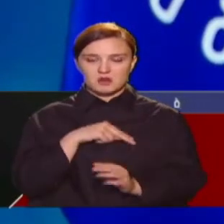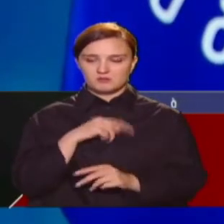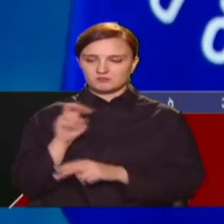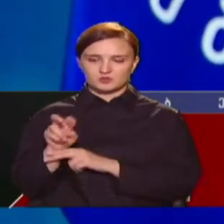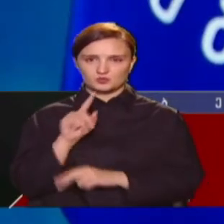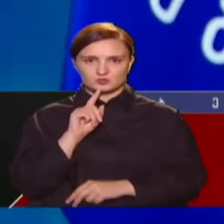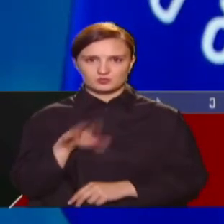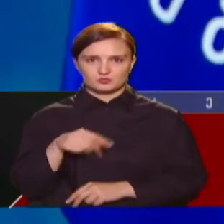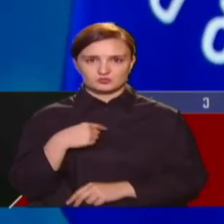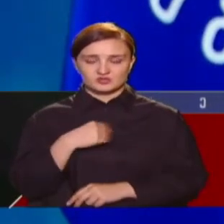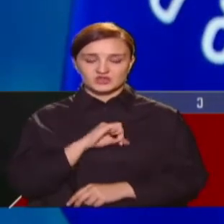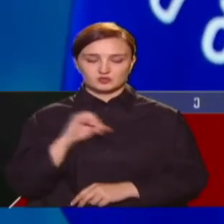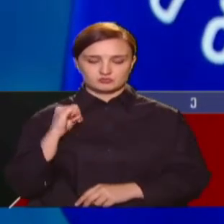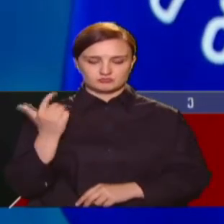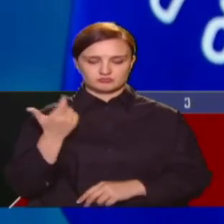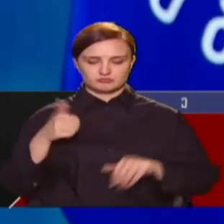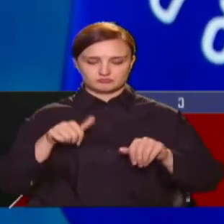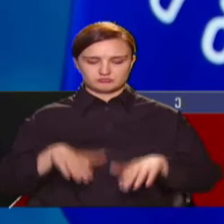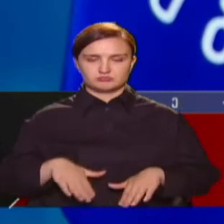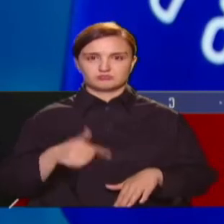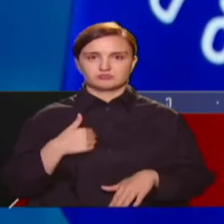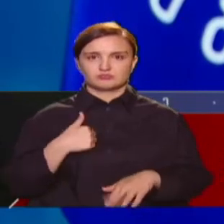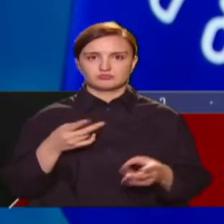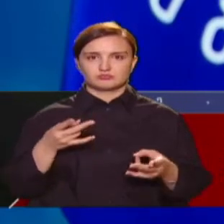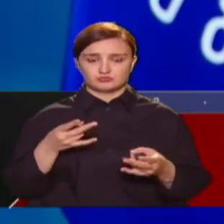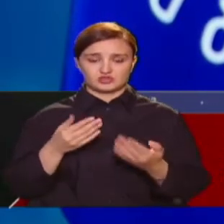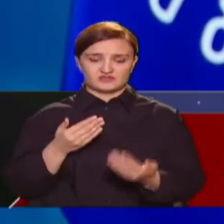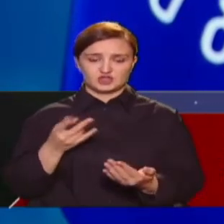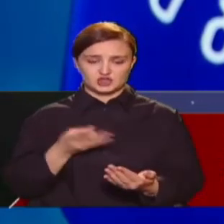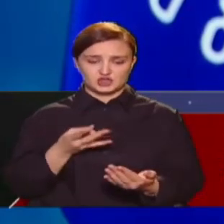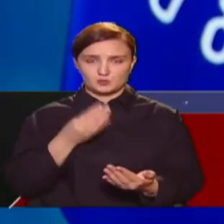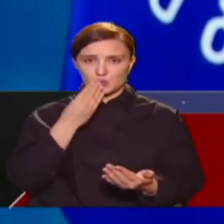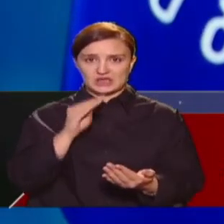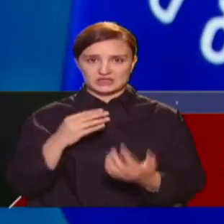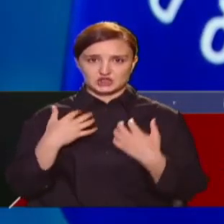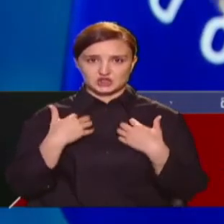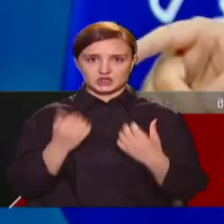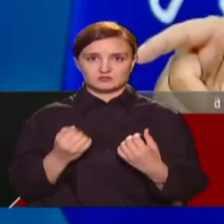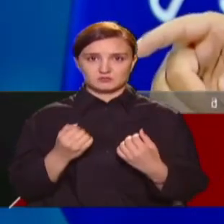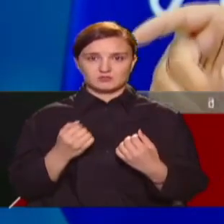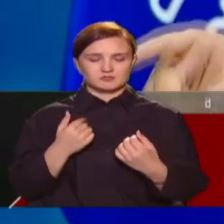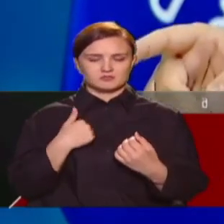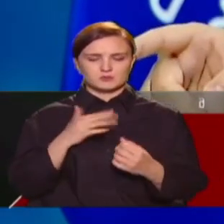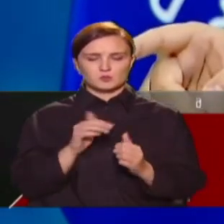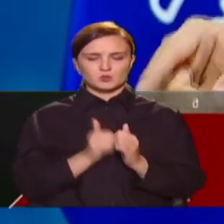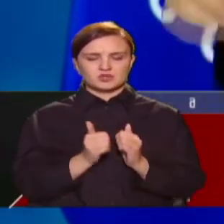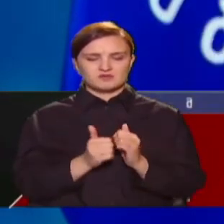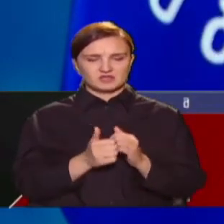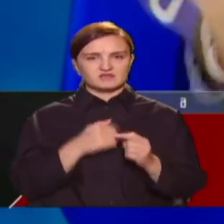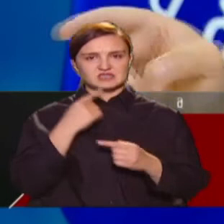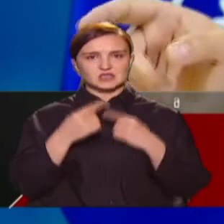პარლამენტში, სანამ ჩვენ თვითონ არ გადავწყვეთ და ჩავთვლით საჭიროდ. Თქვენ გჭირდებათ უკეთესი ჯანდაცვა, მაგრამ ჩვენ მუდმივად